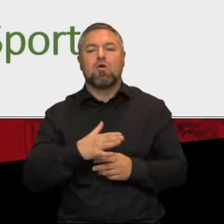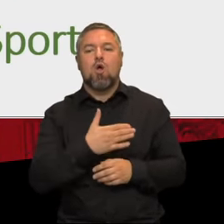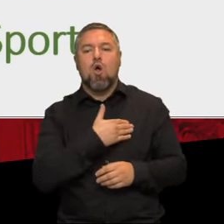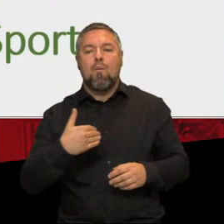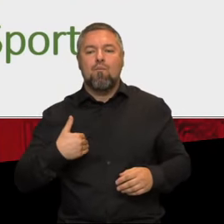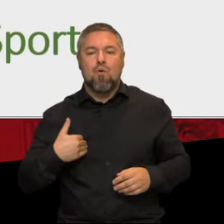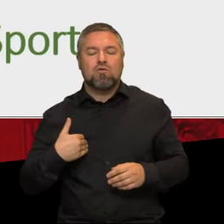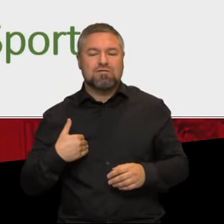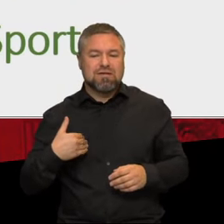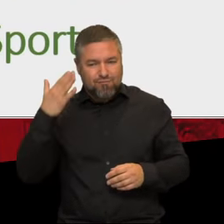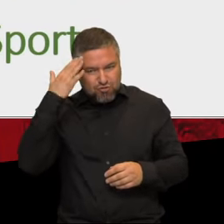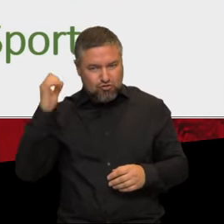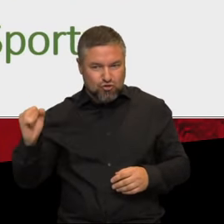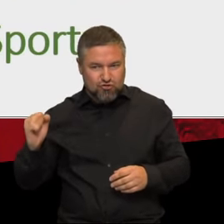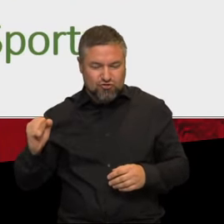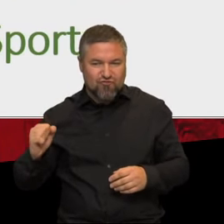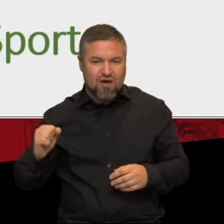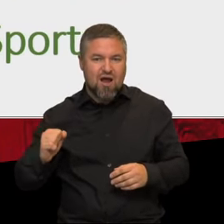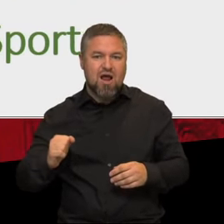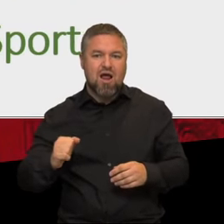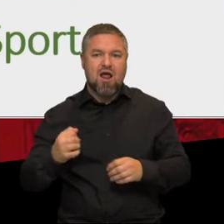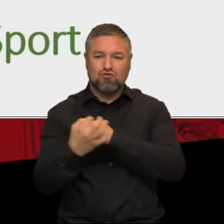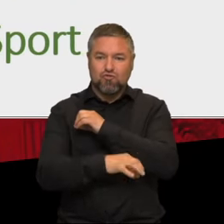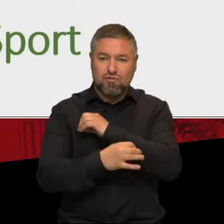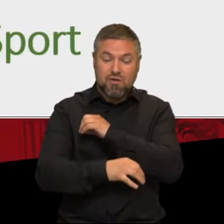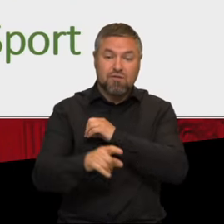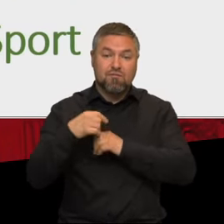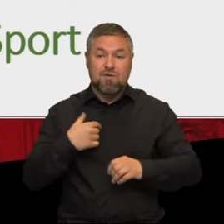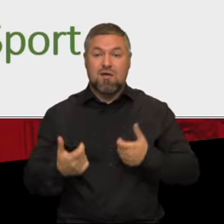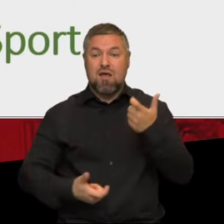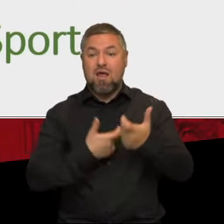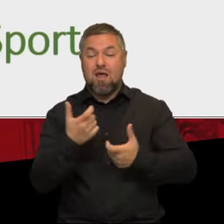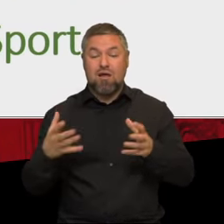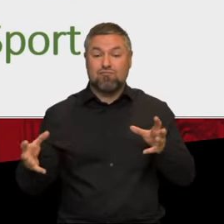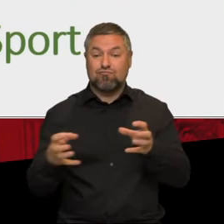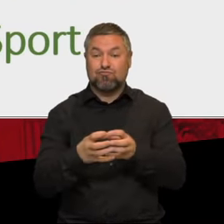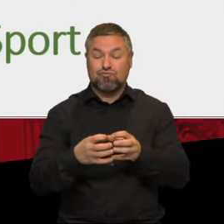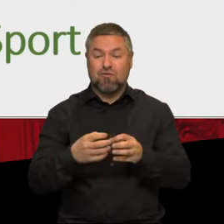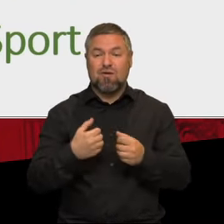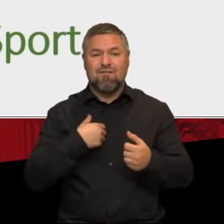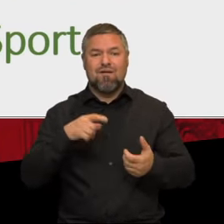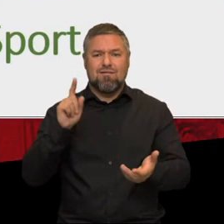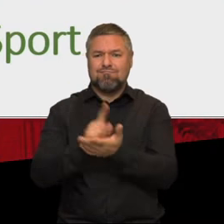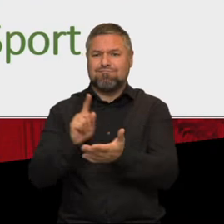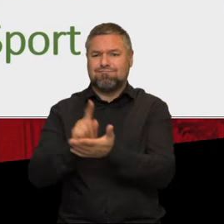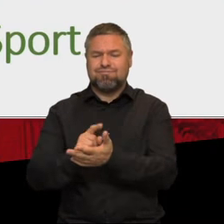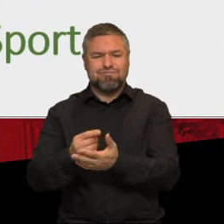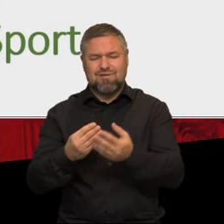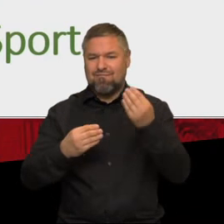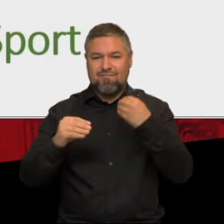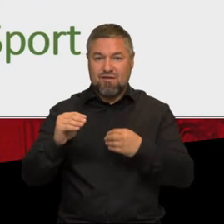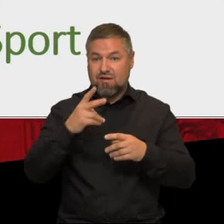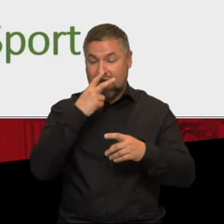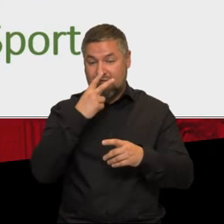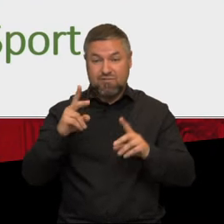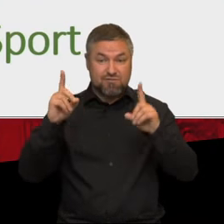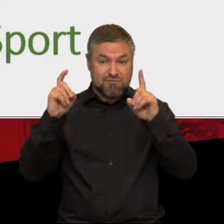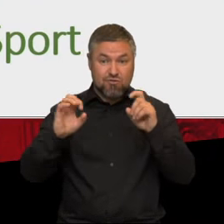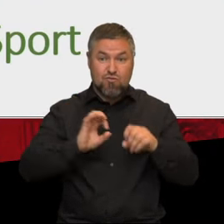Polski. I razem z drużyną byliśmy w stanie zdobywać najwyższe laury. Również widzicie Państwo na